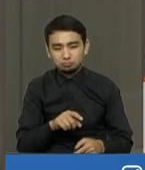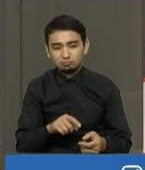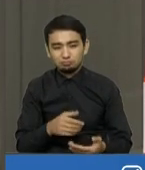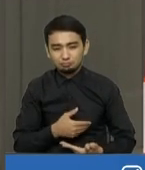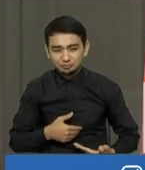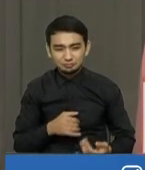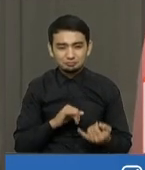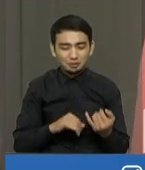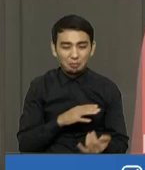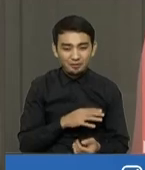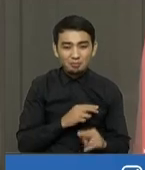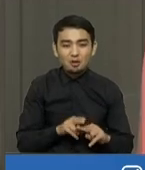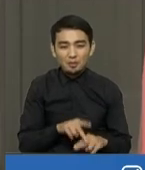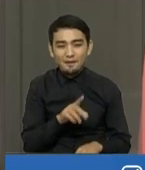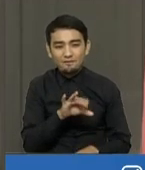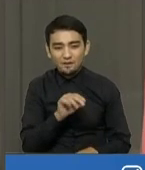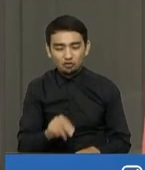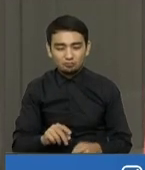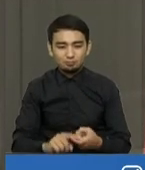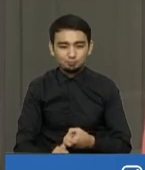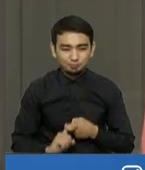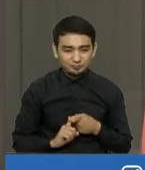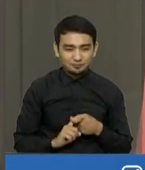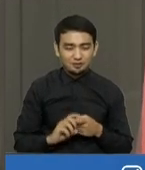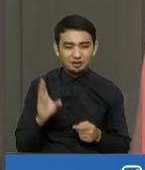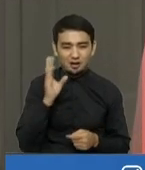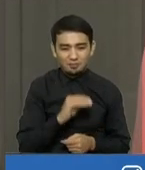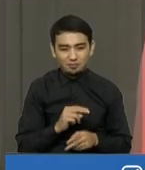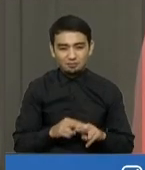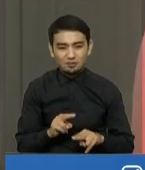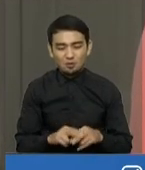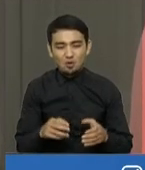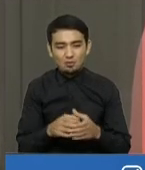ВИЧ-инфекция уже вышла за пределами, так скажем, угрожаемой группы населения.